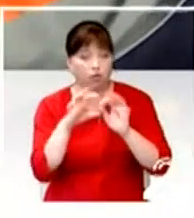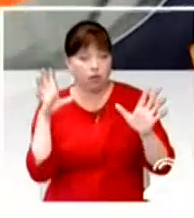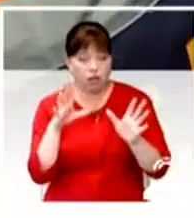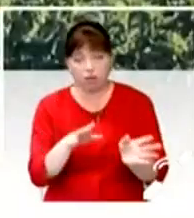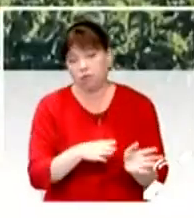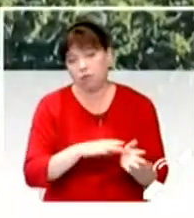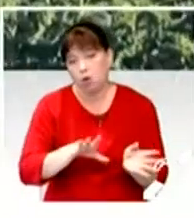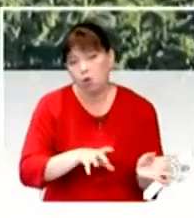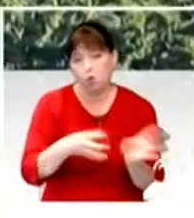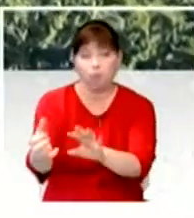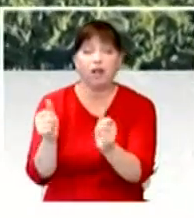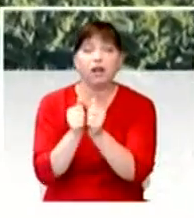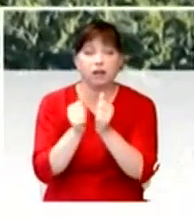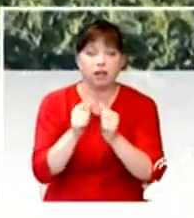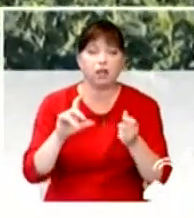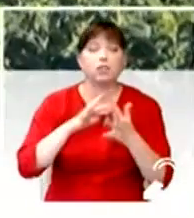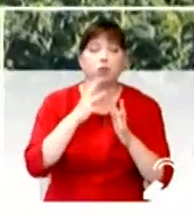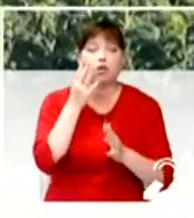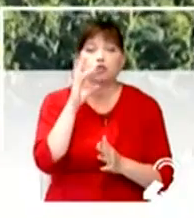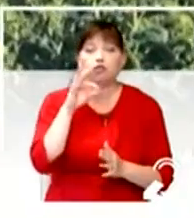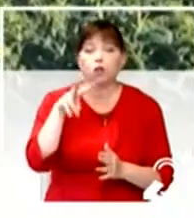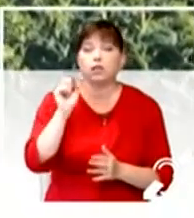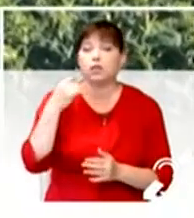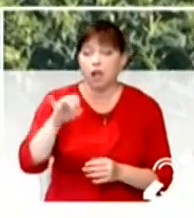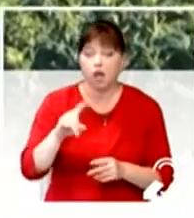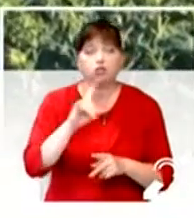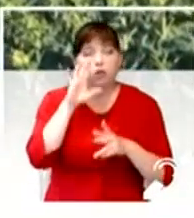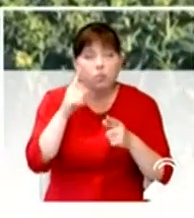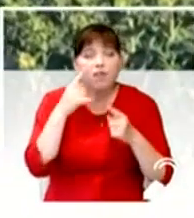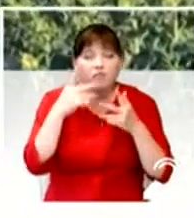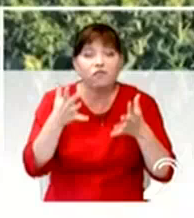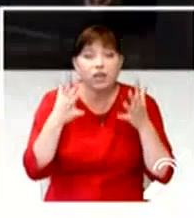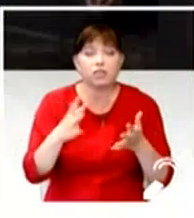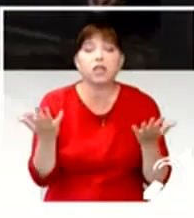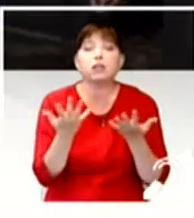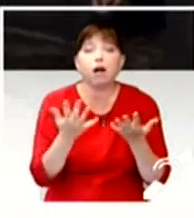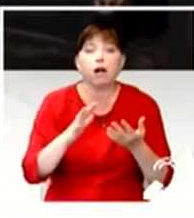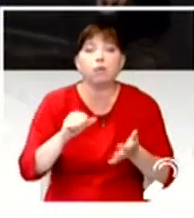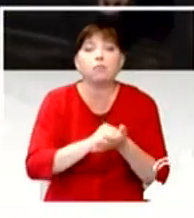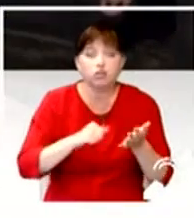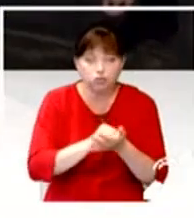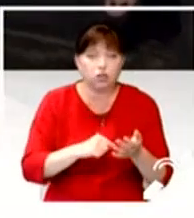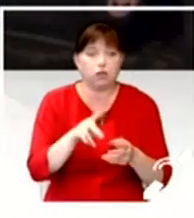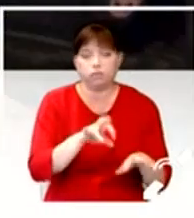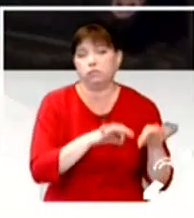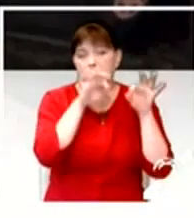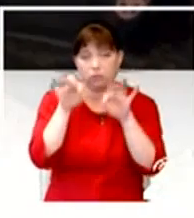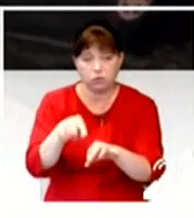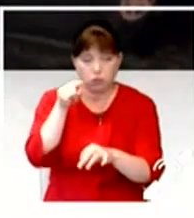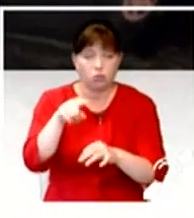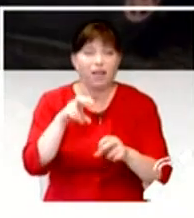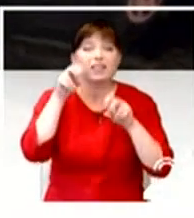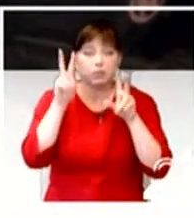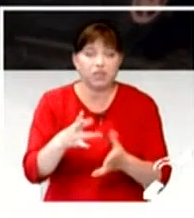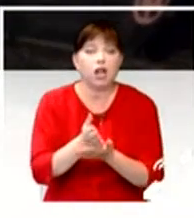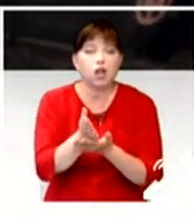deraiat în apropiere de satul Joltai. Pentru a elucida cauzele și circumstanțele accidentului, la fața locului s-au deplasat reprezentanții GSU și